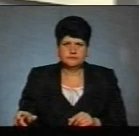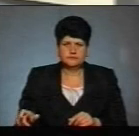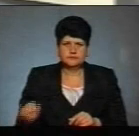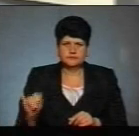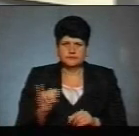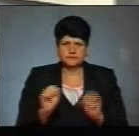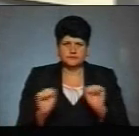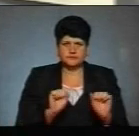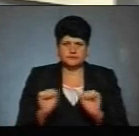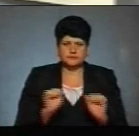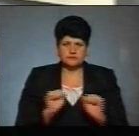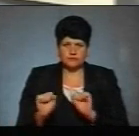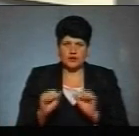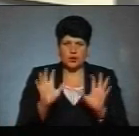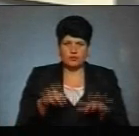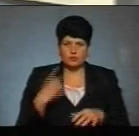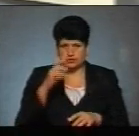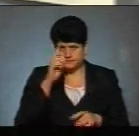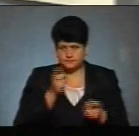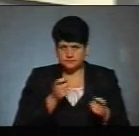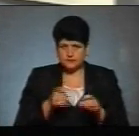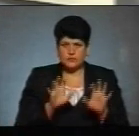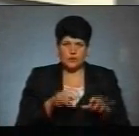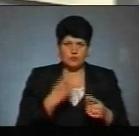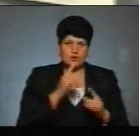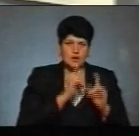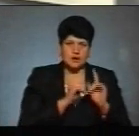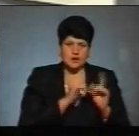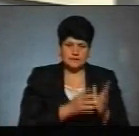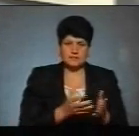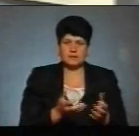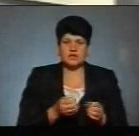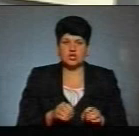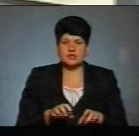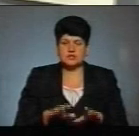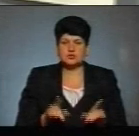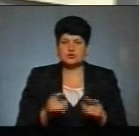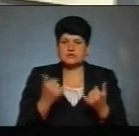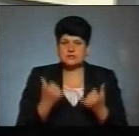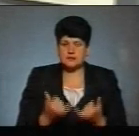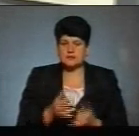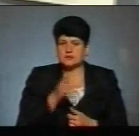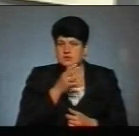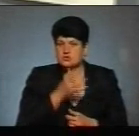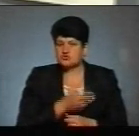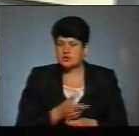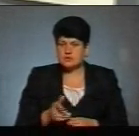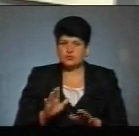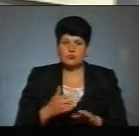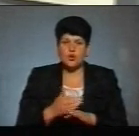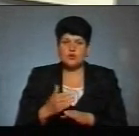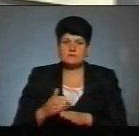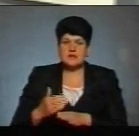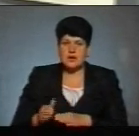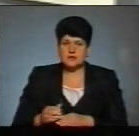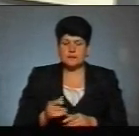значить, з керівниками Злої обласної адміністрації, Злої обласної ради. І ми прийняли рішення, що зараз на даний час ми будемо їх розподіляти